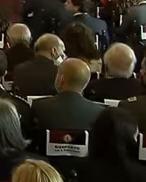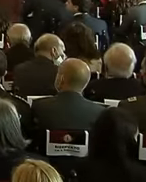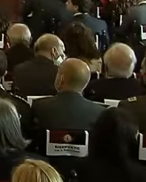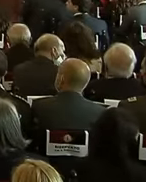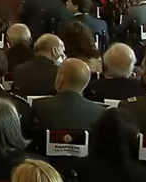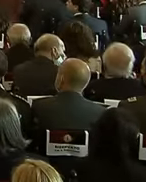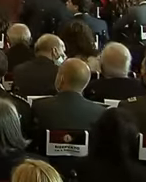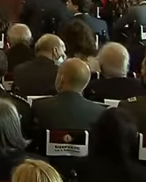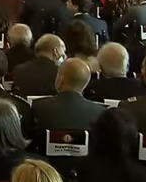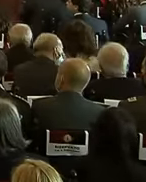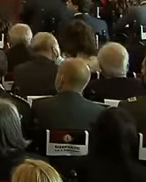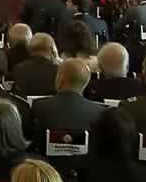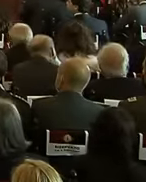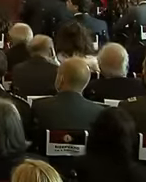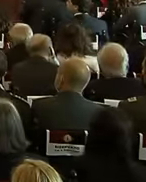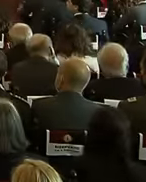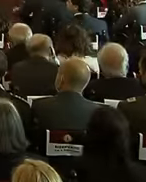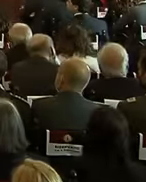per